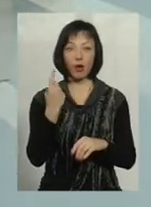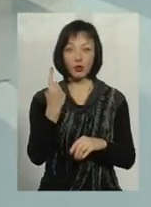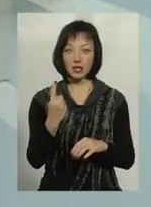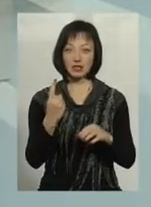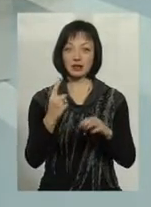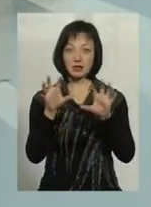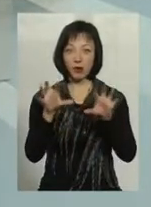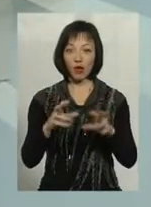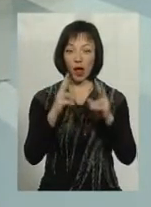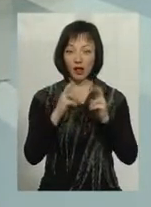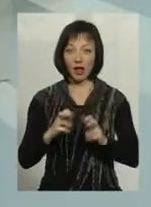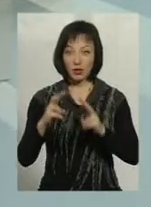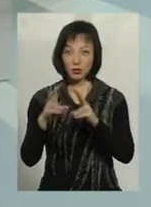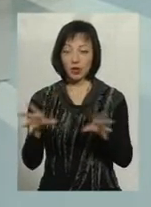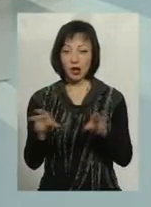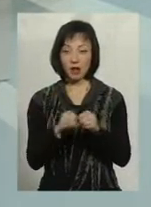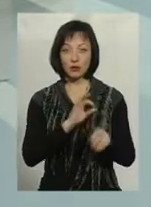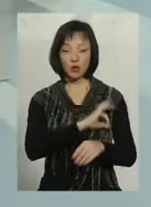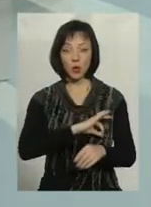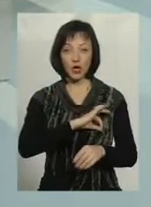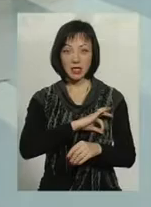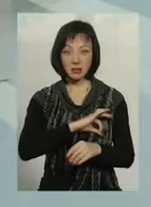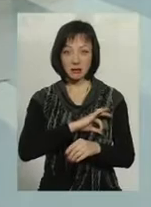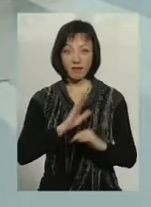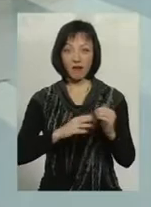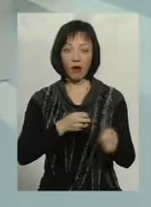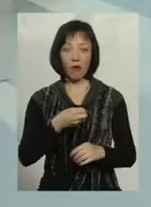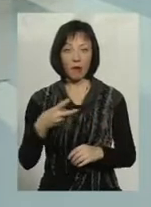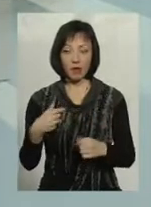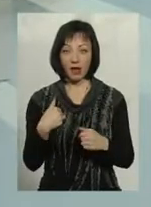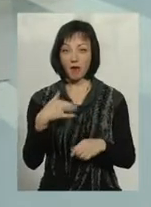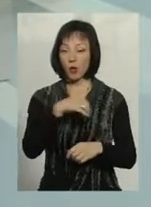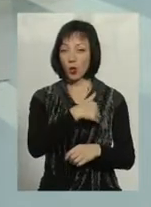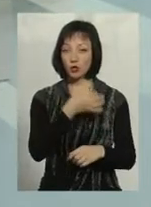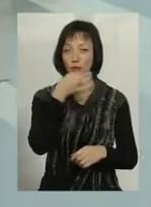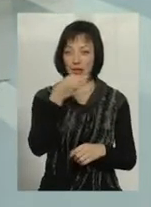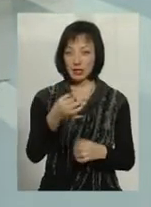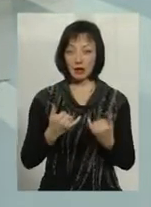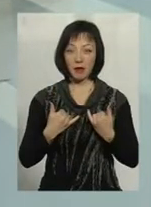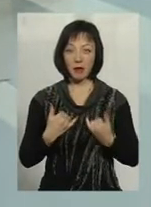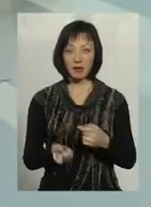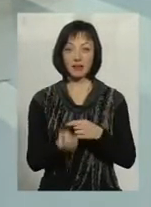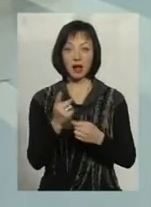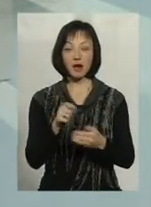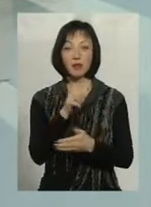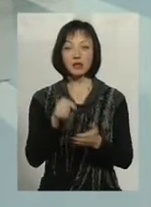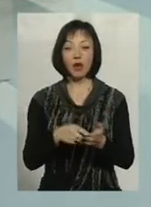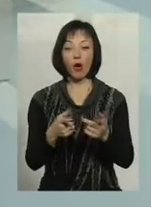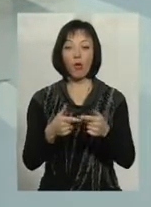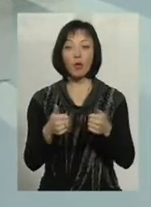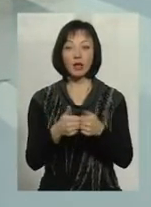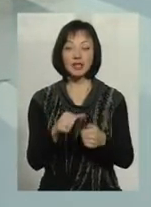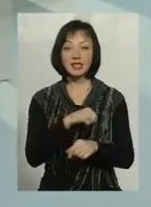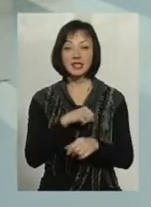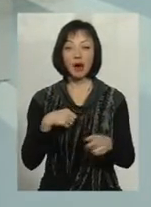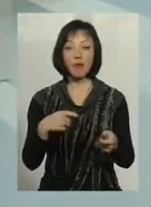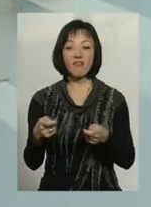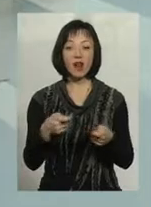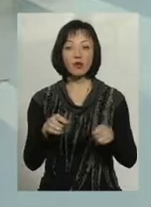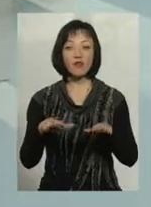Друге питання полягає в наступному. Ніхто не проти перевірок абсолютно, але питання в тому, щоб це було, щоб ці перевірки